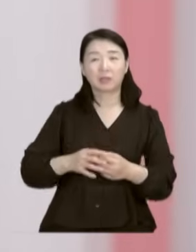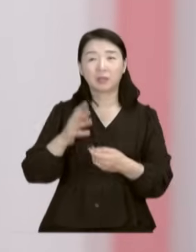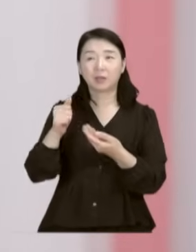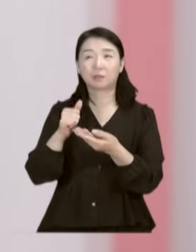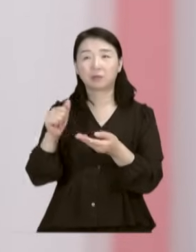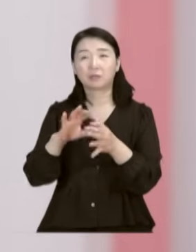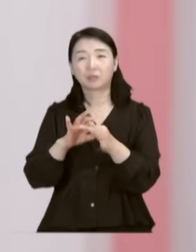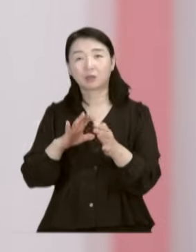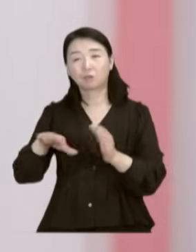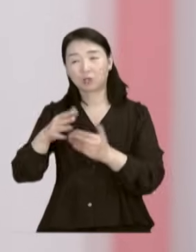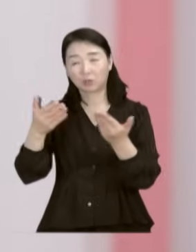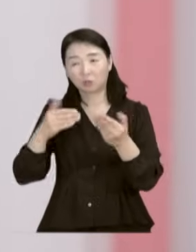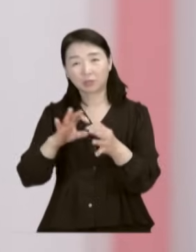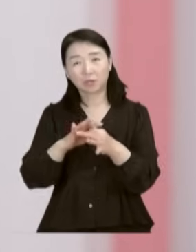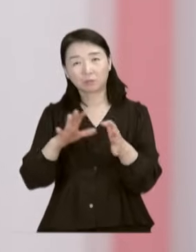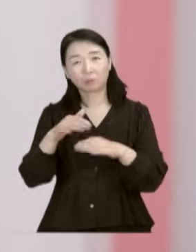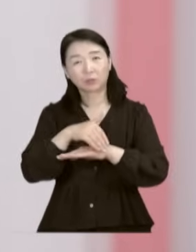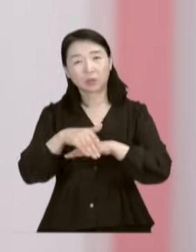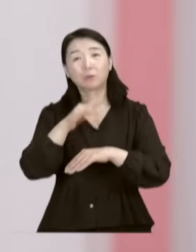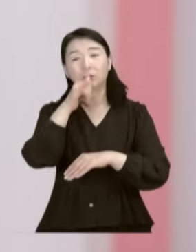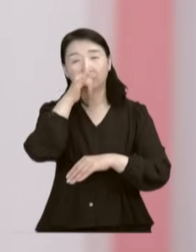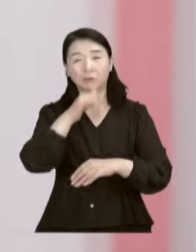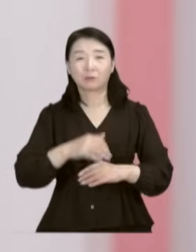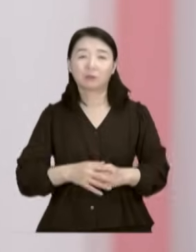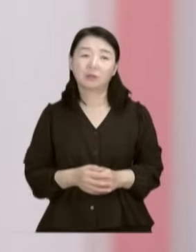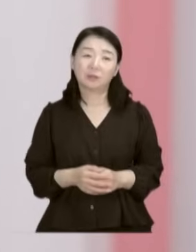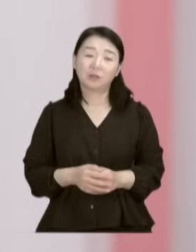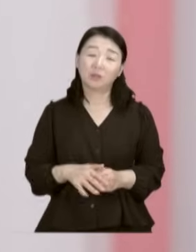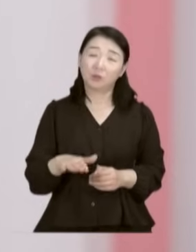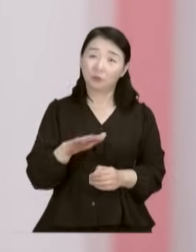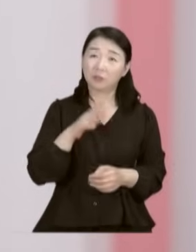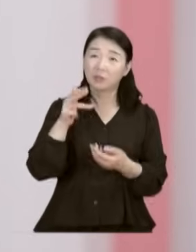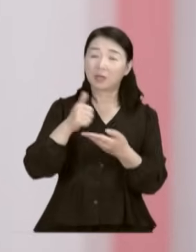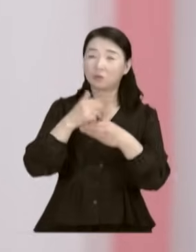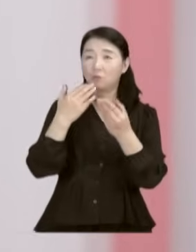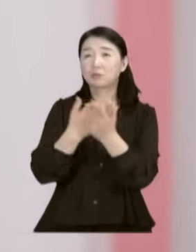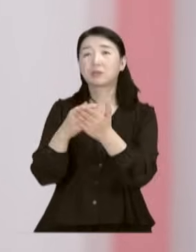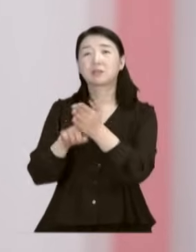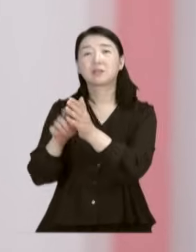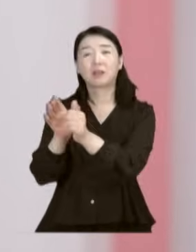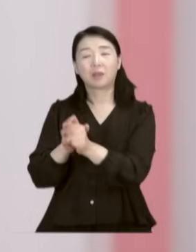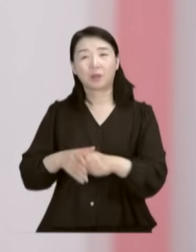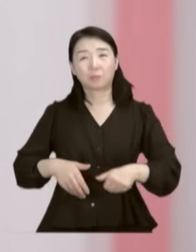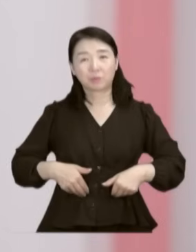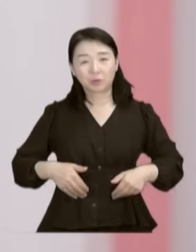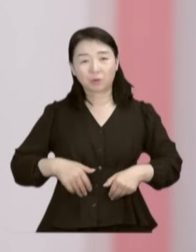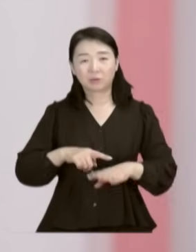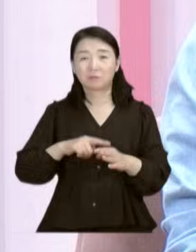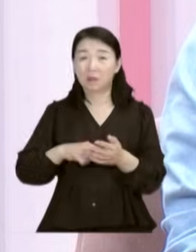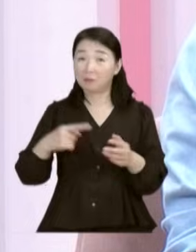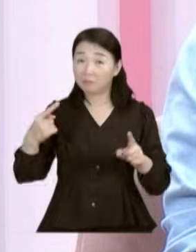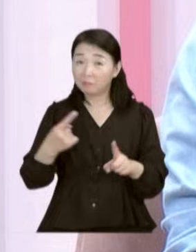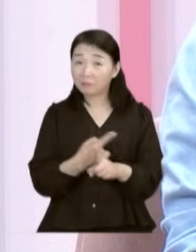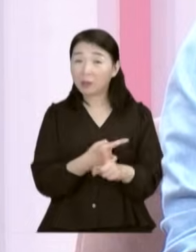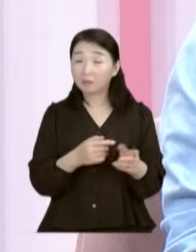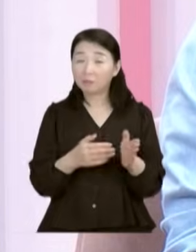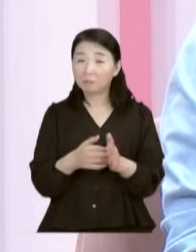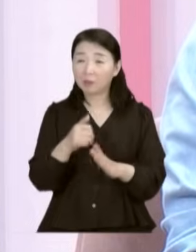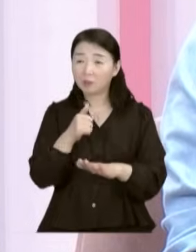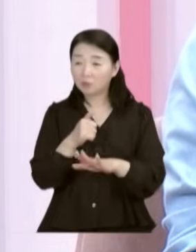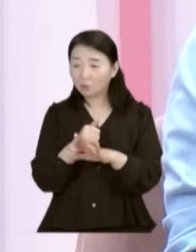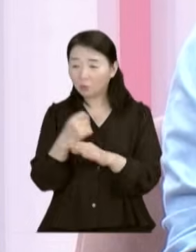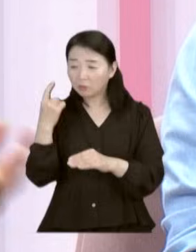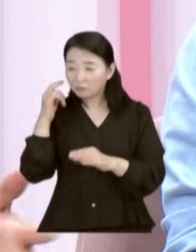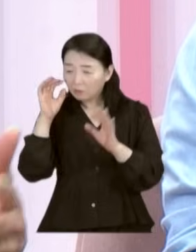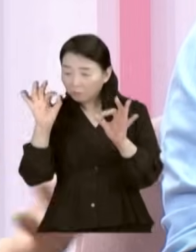받아들이자 하나님이 어떠한 상황을 우리에게 주시던 다 계획이 있으실 거고 우리는 그 하나님을 온전히 신뢰하자 그 마음으로 바뀌게